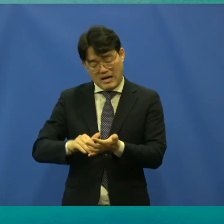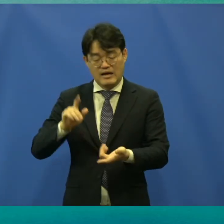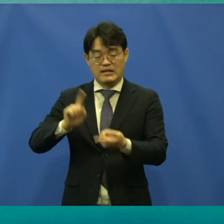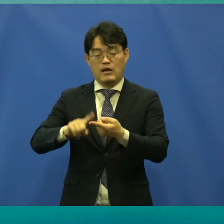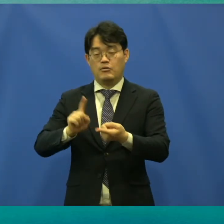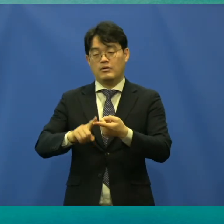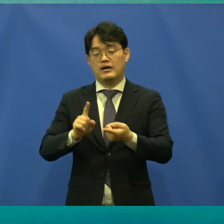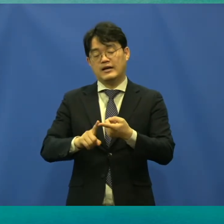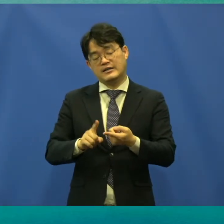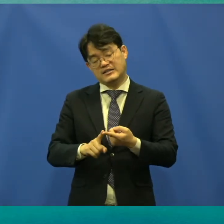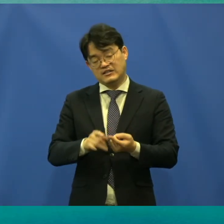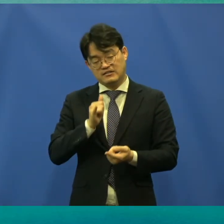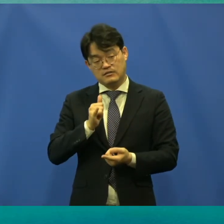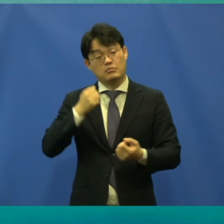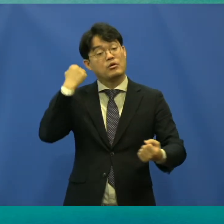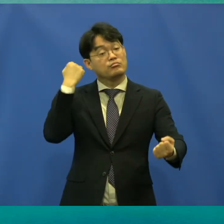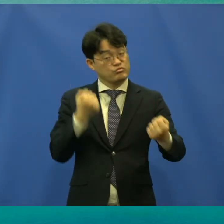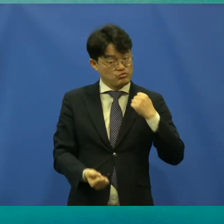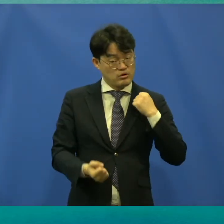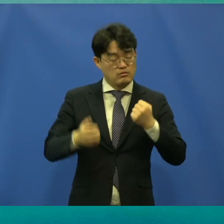사랑으로 꽉 차 계십니다.